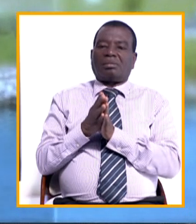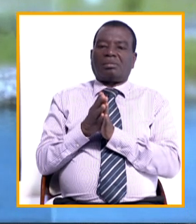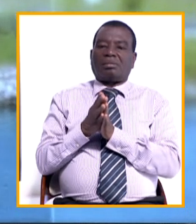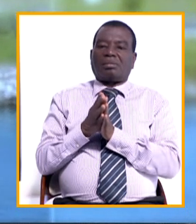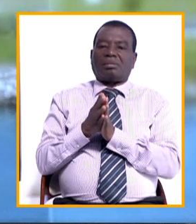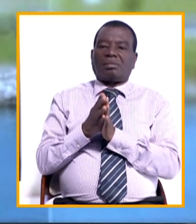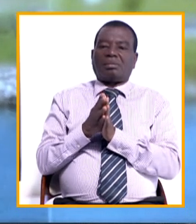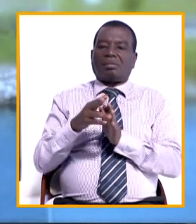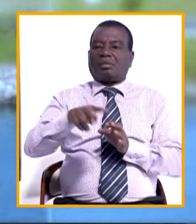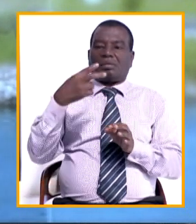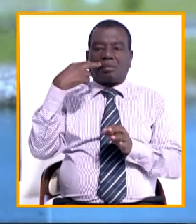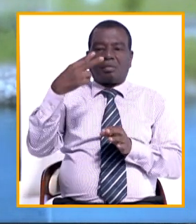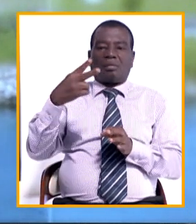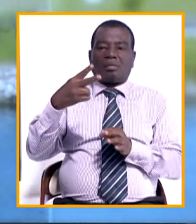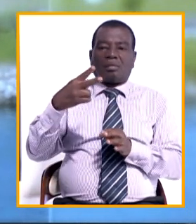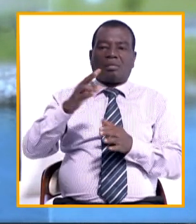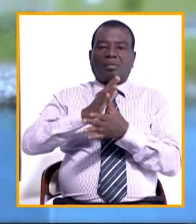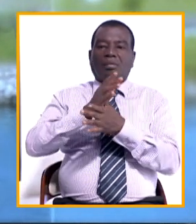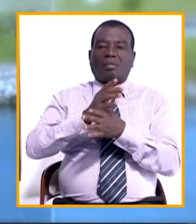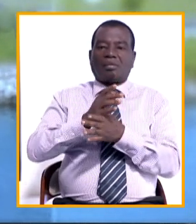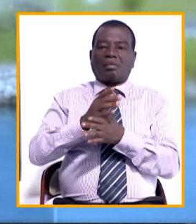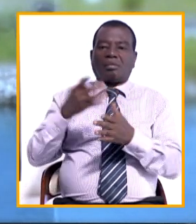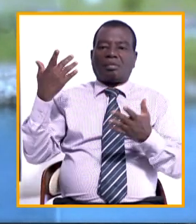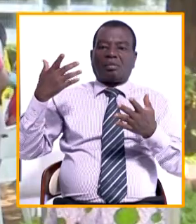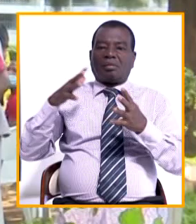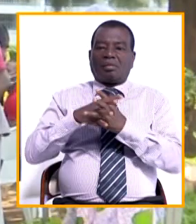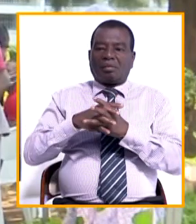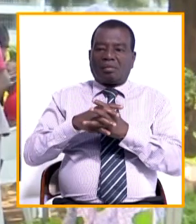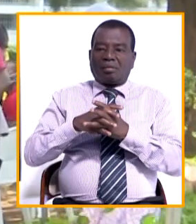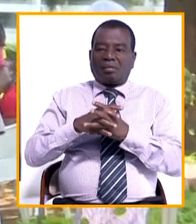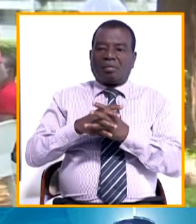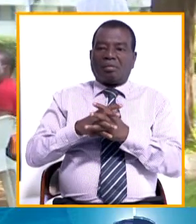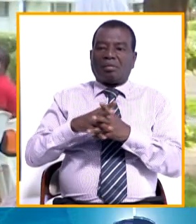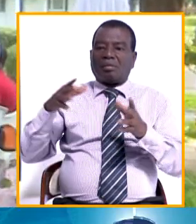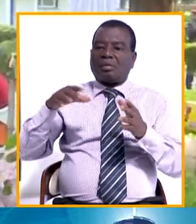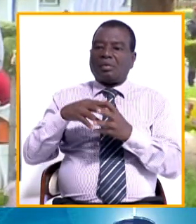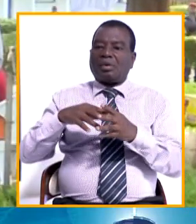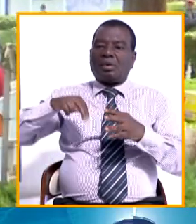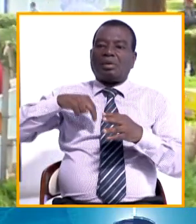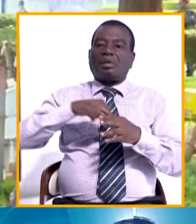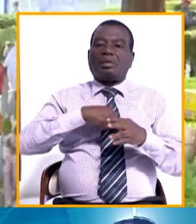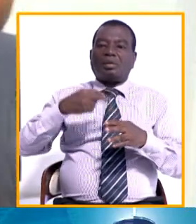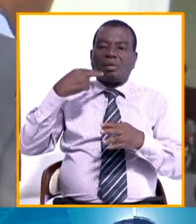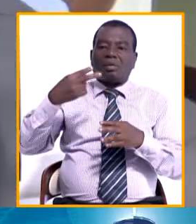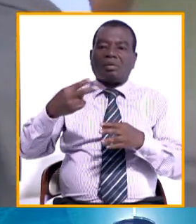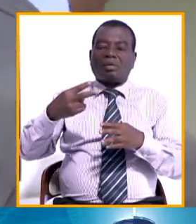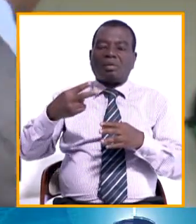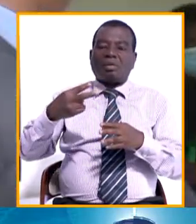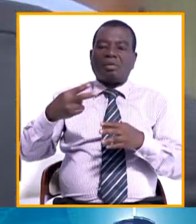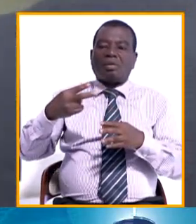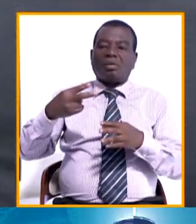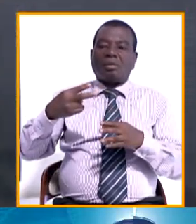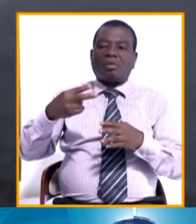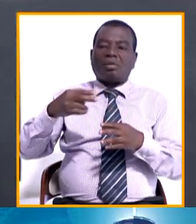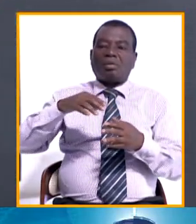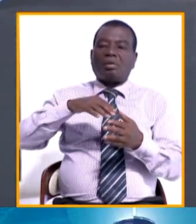Et justement, vous allez le voir en bref et en image à quelques encablures du Centre national d'oncologie médicale et de radiothérapie à la Alassane Ouattara se trouve